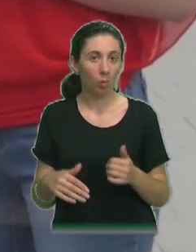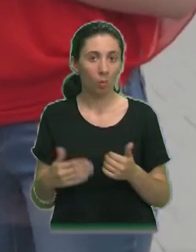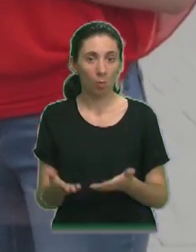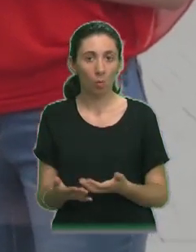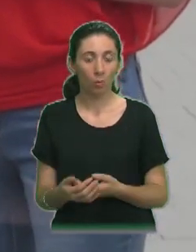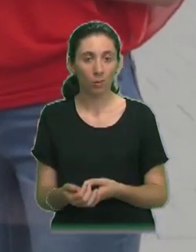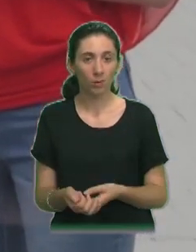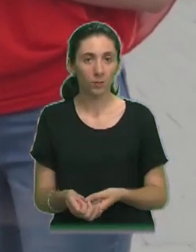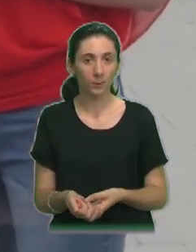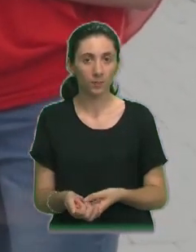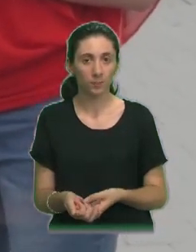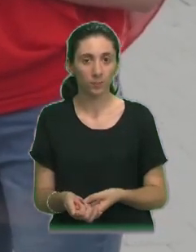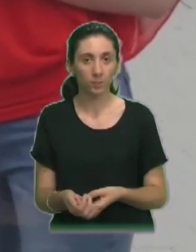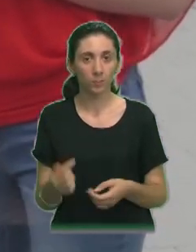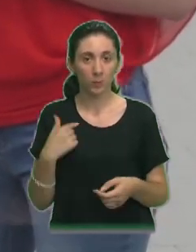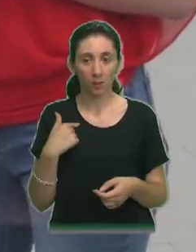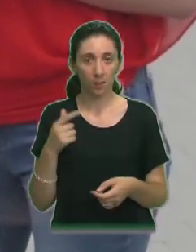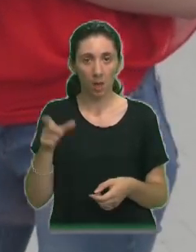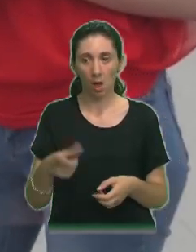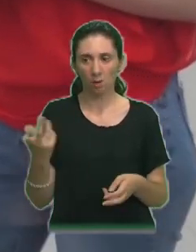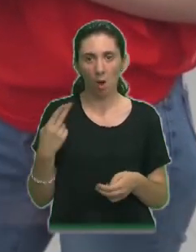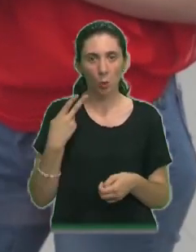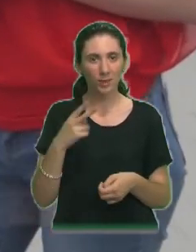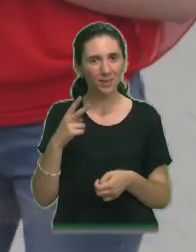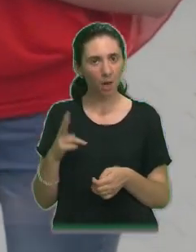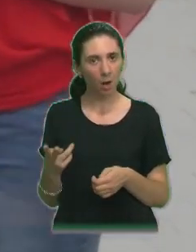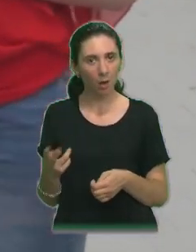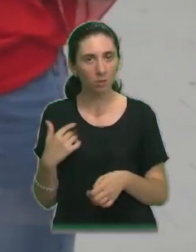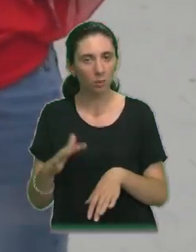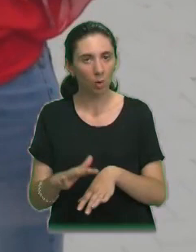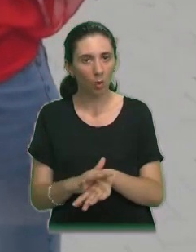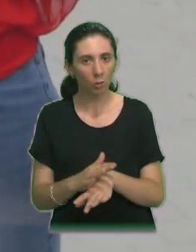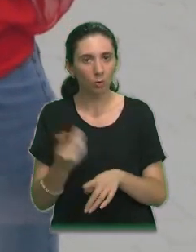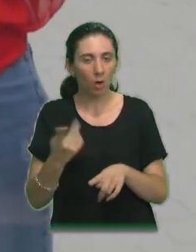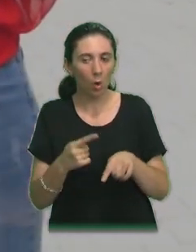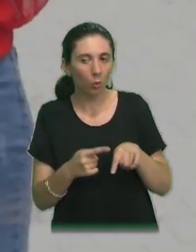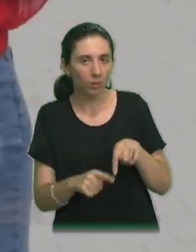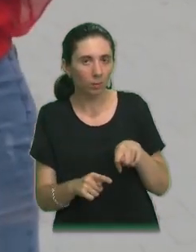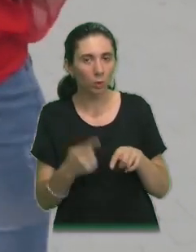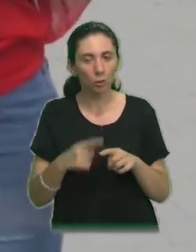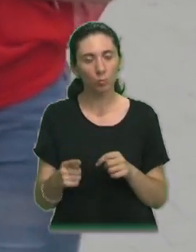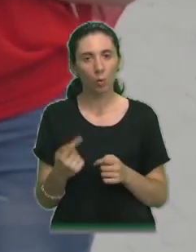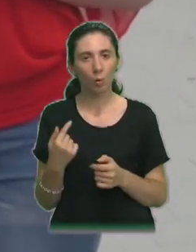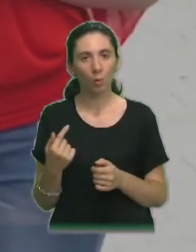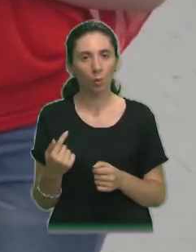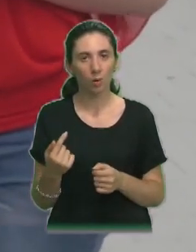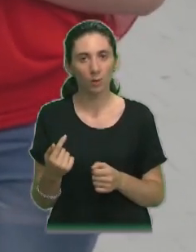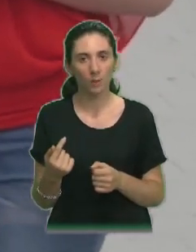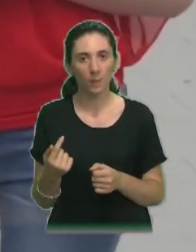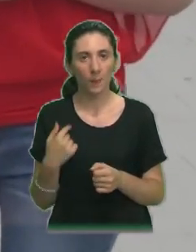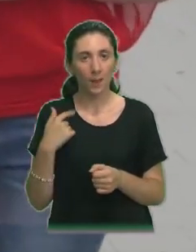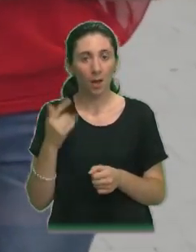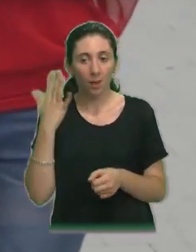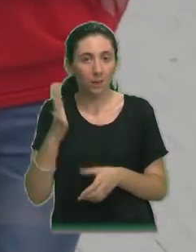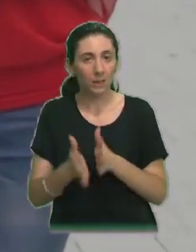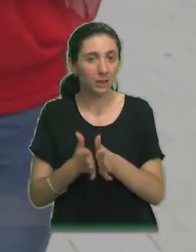A kad dođem među gluhe i nagluha osobu, nemako obrnu, onda sam ja tamo stranac